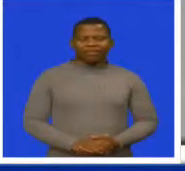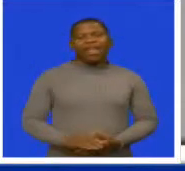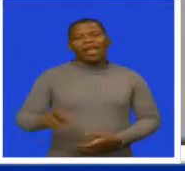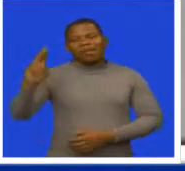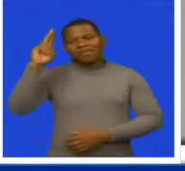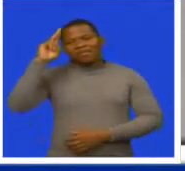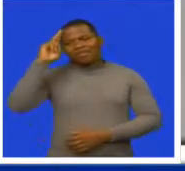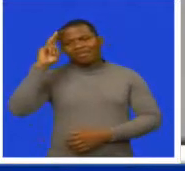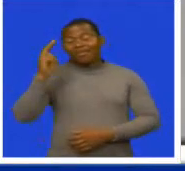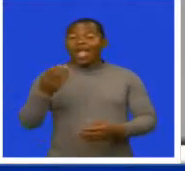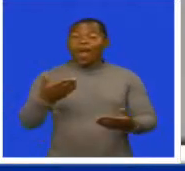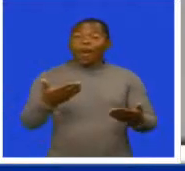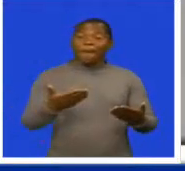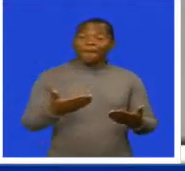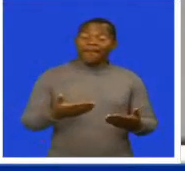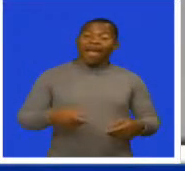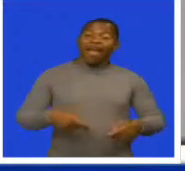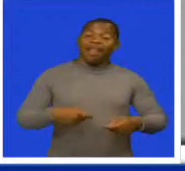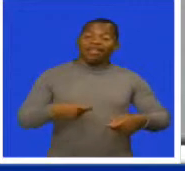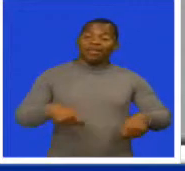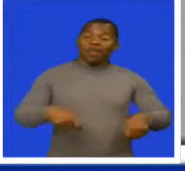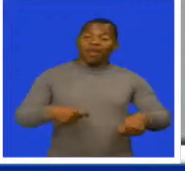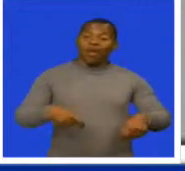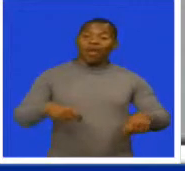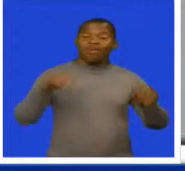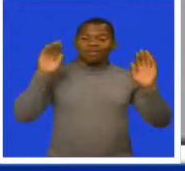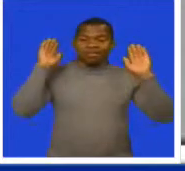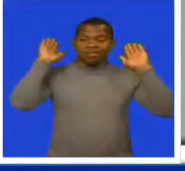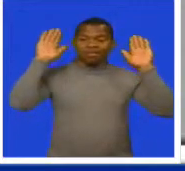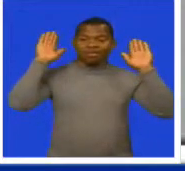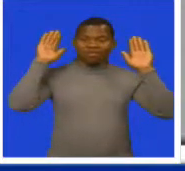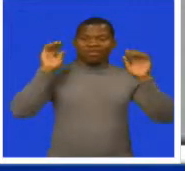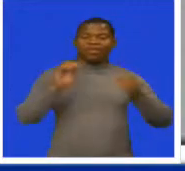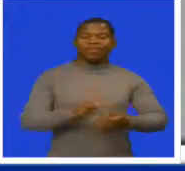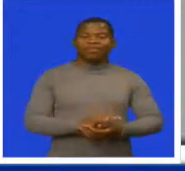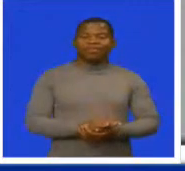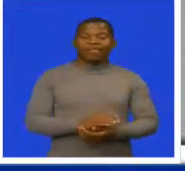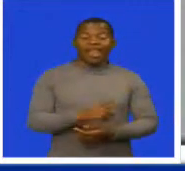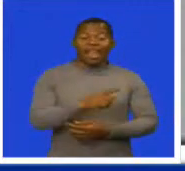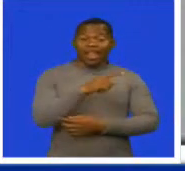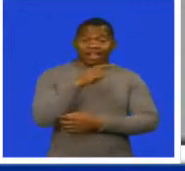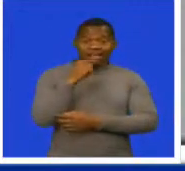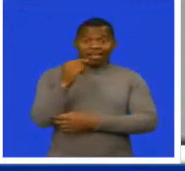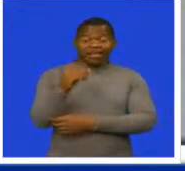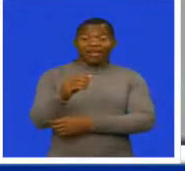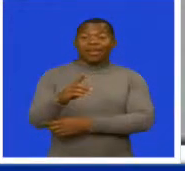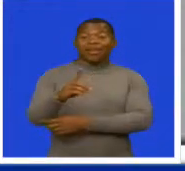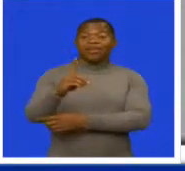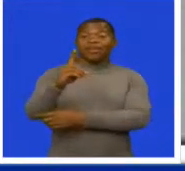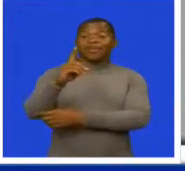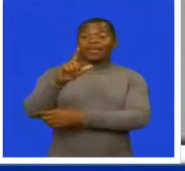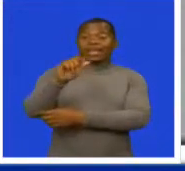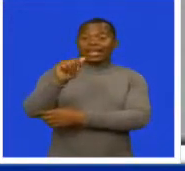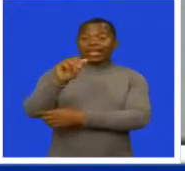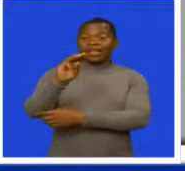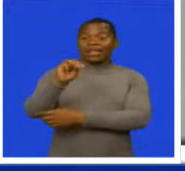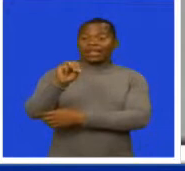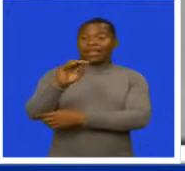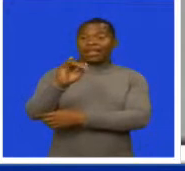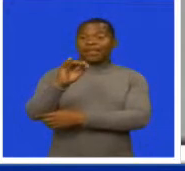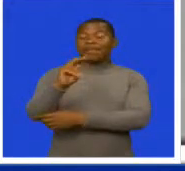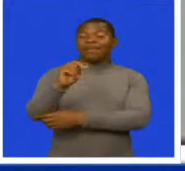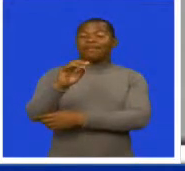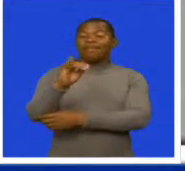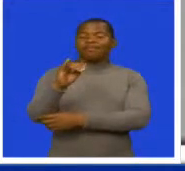angubingeleleke ngwane lomuhle ngwamukele Tindzaba entakho tete emidlalo namuhla ubingelelwa nguye ke Linda Dlamini Tindzaba.